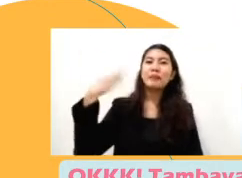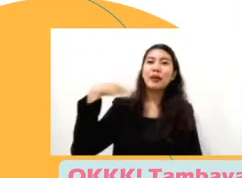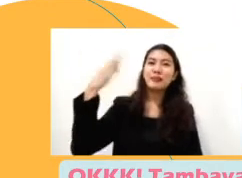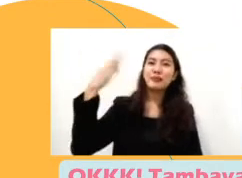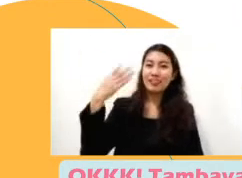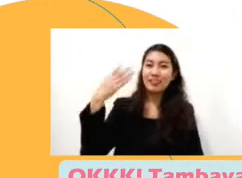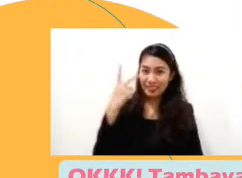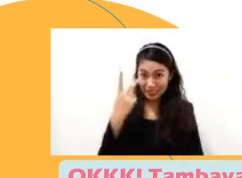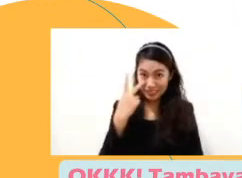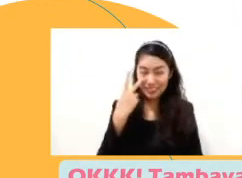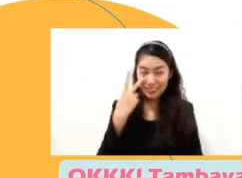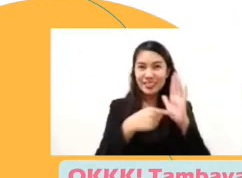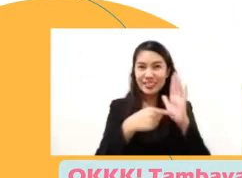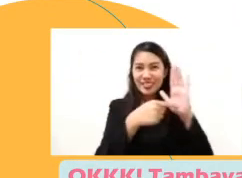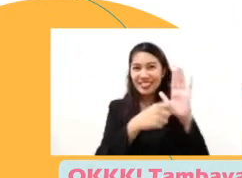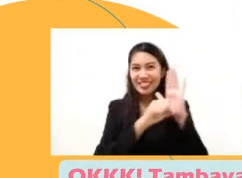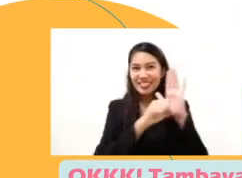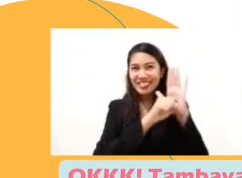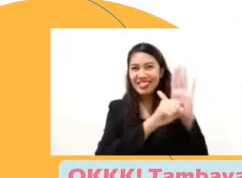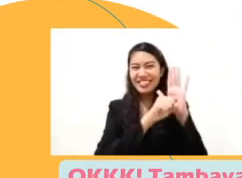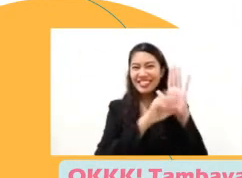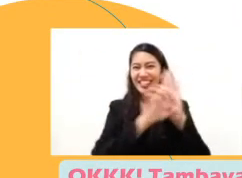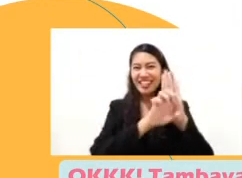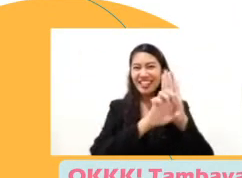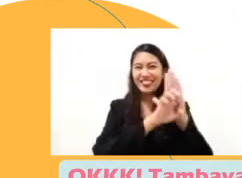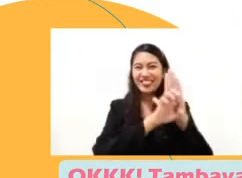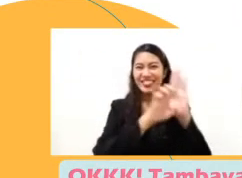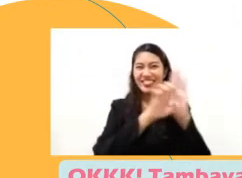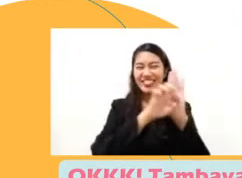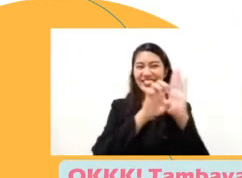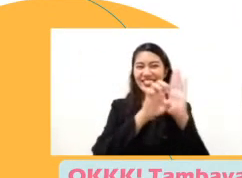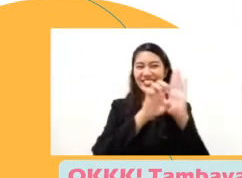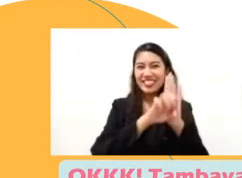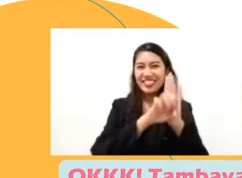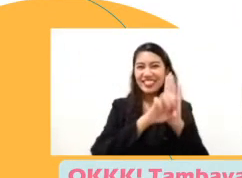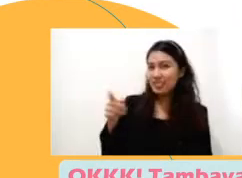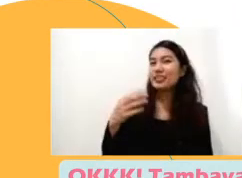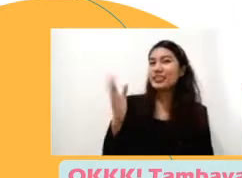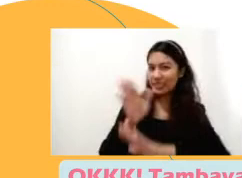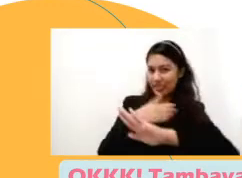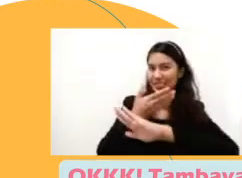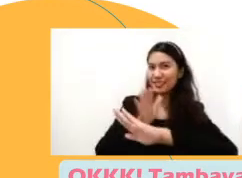sample, sample, sample. Yan ang ano,